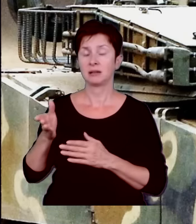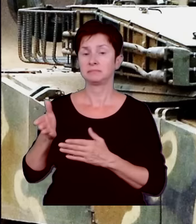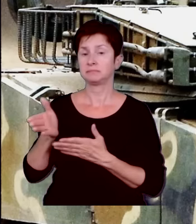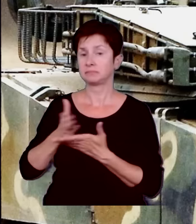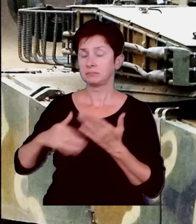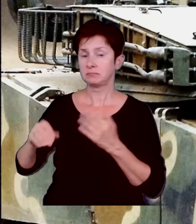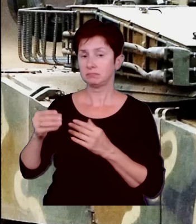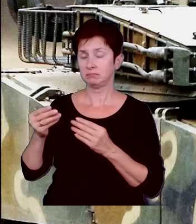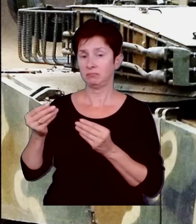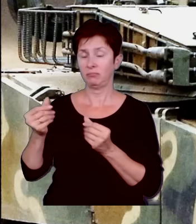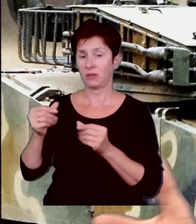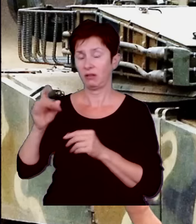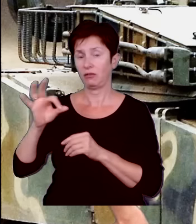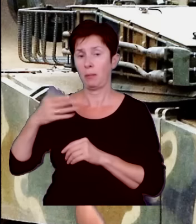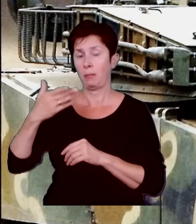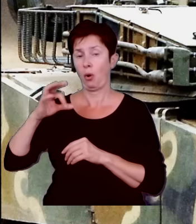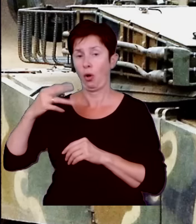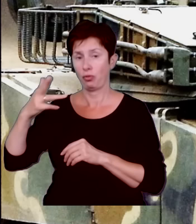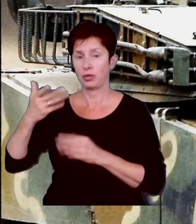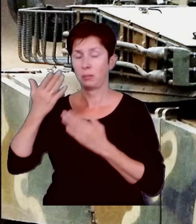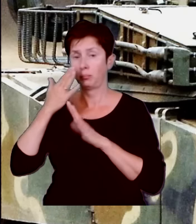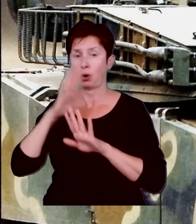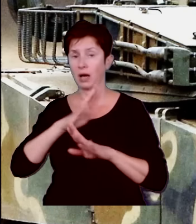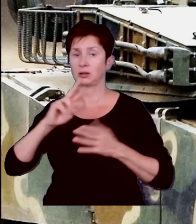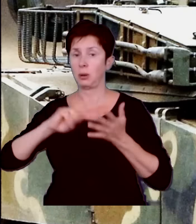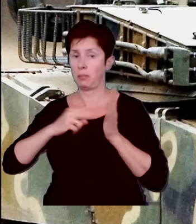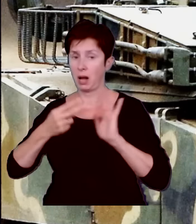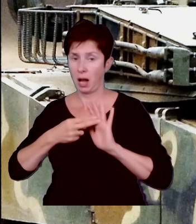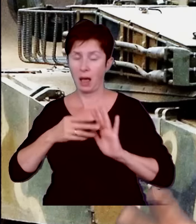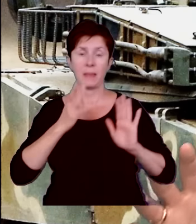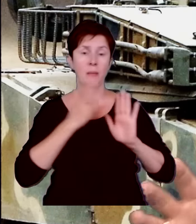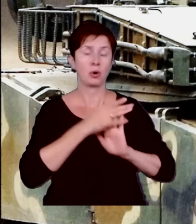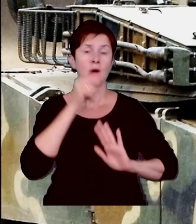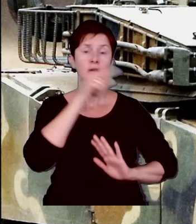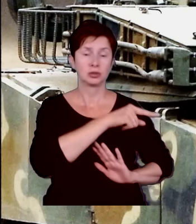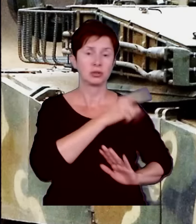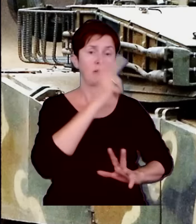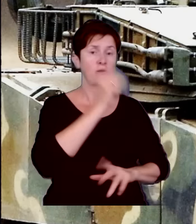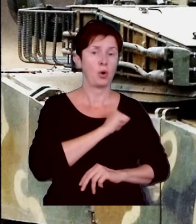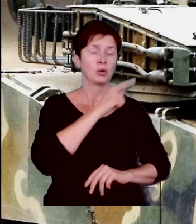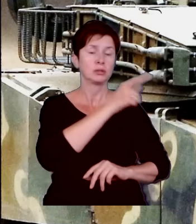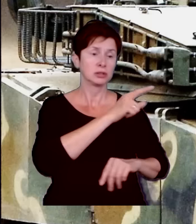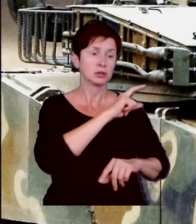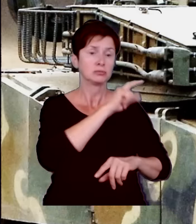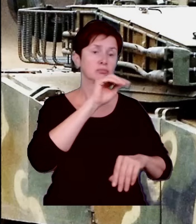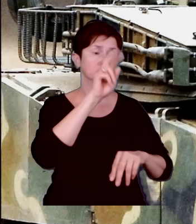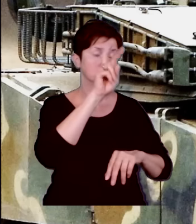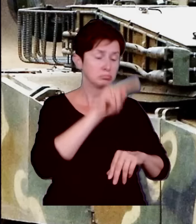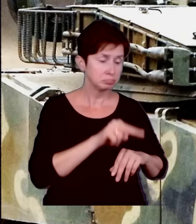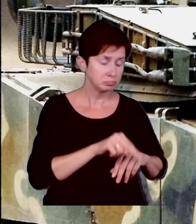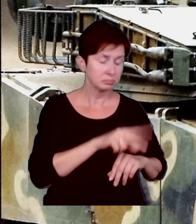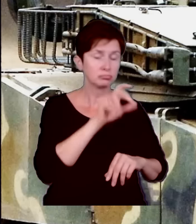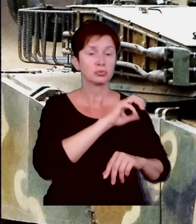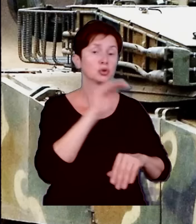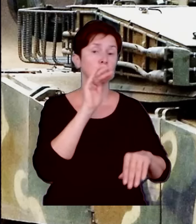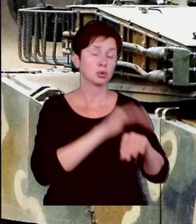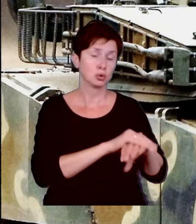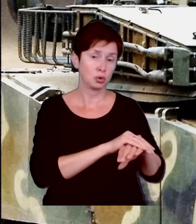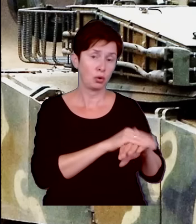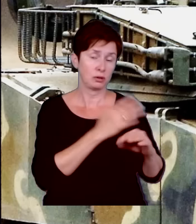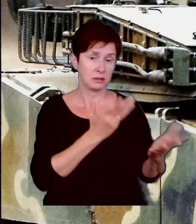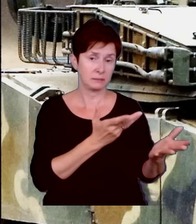przedstawił pewien plan i Poprosił żeby sztab generalny go uzgodnił No to jest specyficzna nomenklatura w ramach resortu obrony narodowej